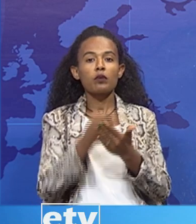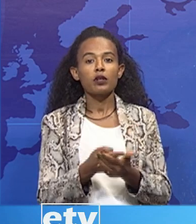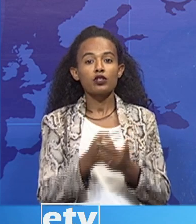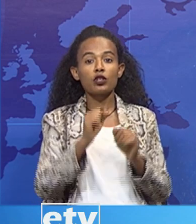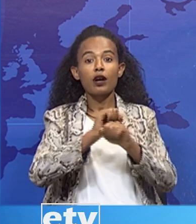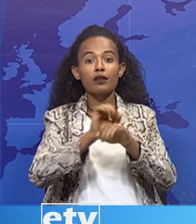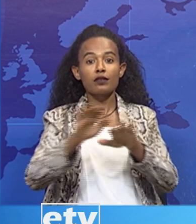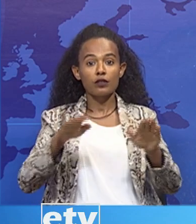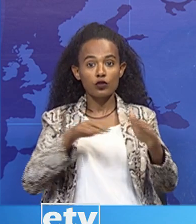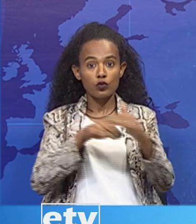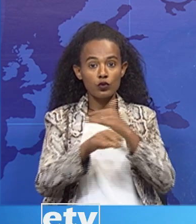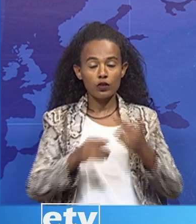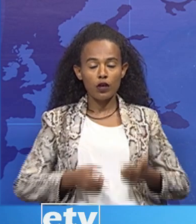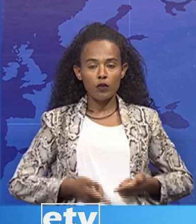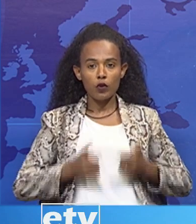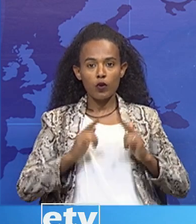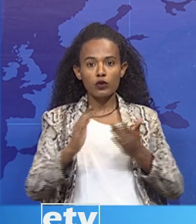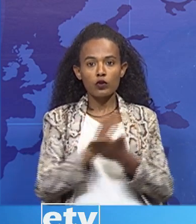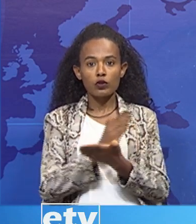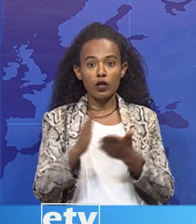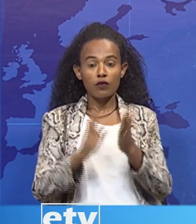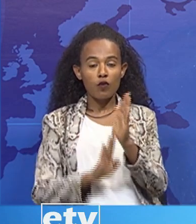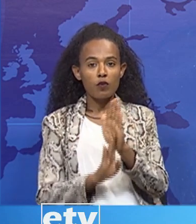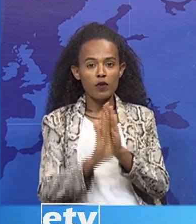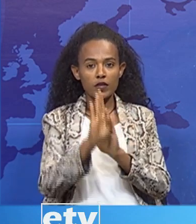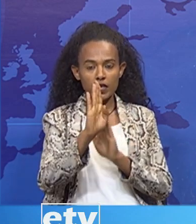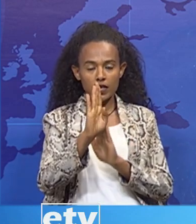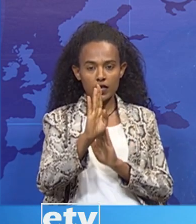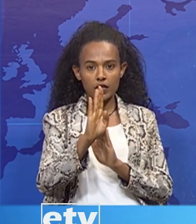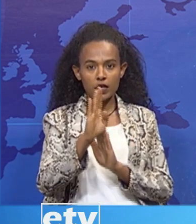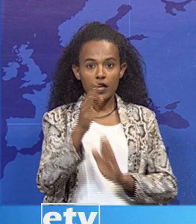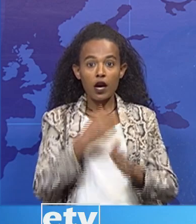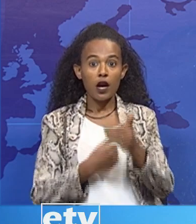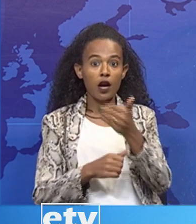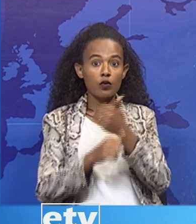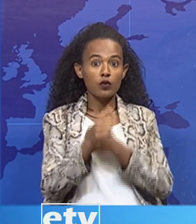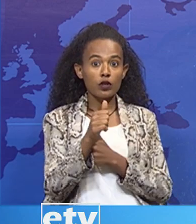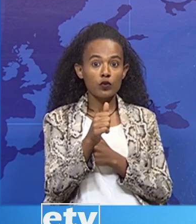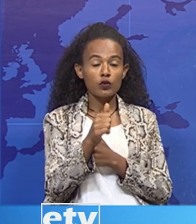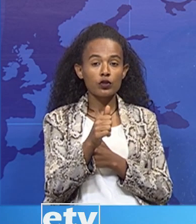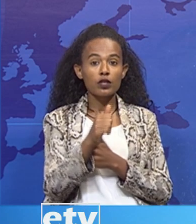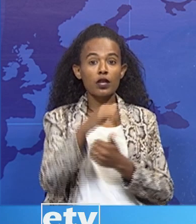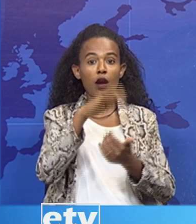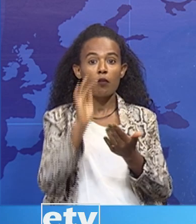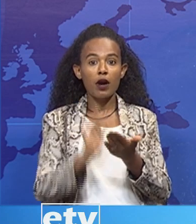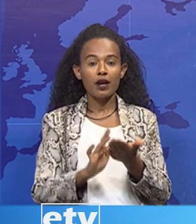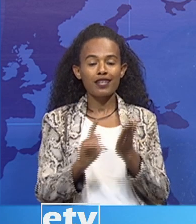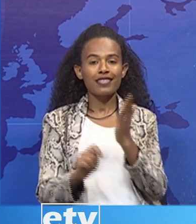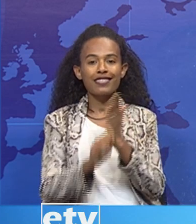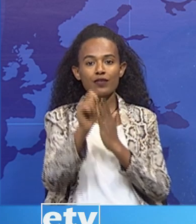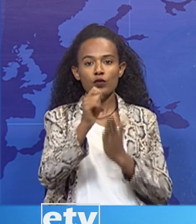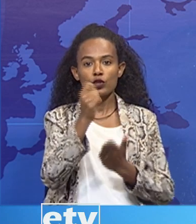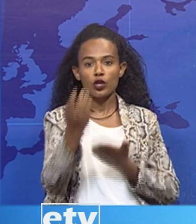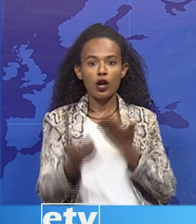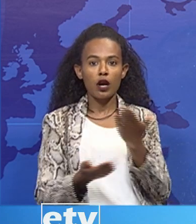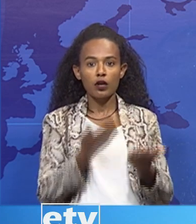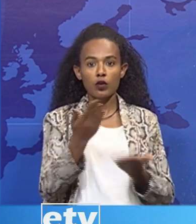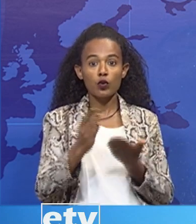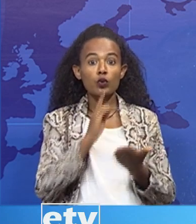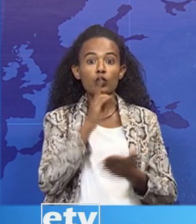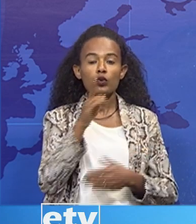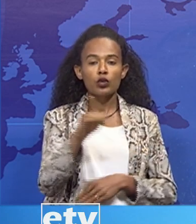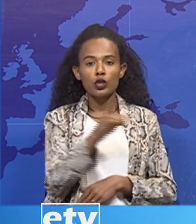ስርጭት ውስጥ የሚኖራቸውን ተሳትፎ ለማሳደግ፣ አካል ጉዳተኞችን ያማከለ የቴክኖሎጂ አገልግሎት እውን